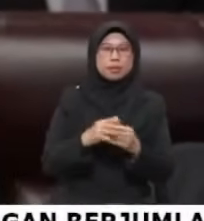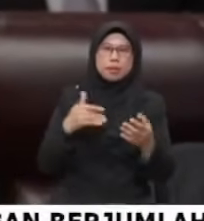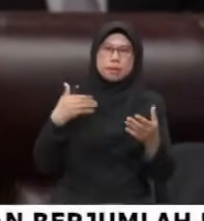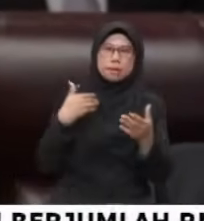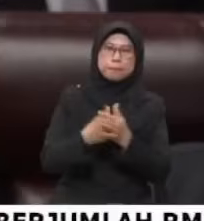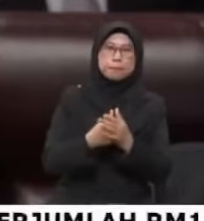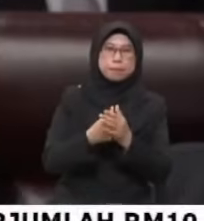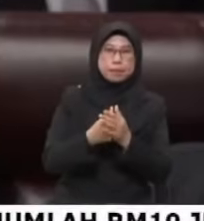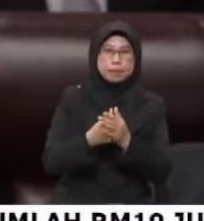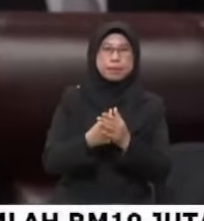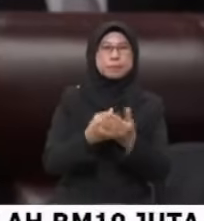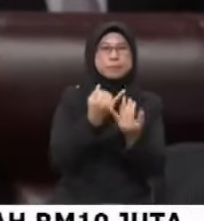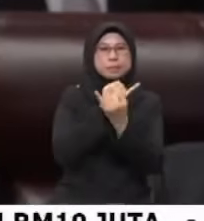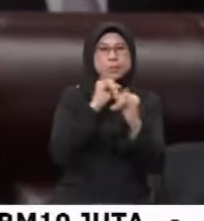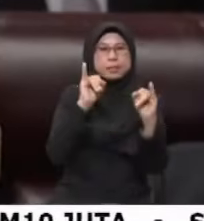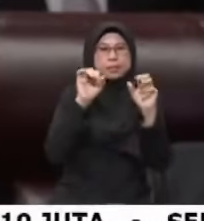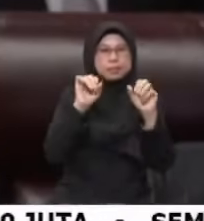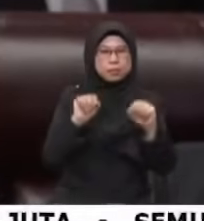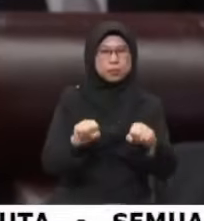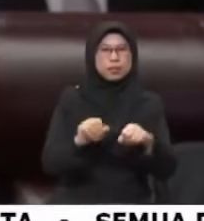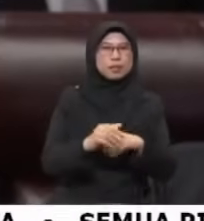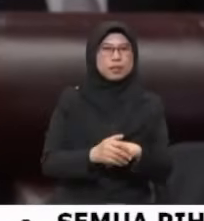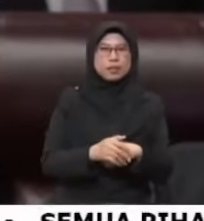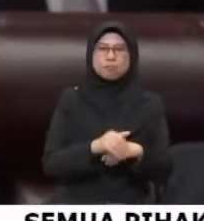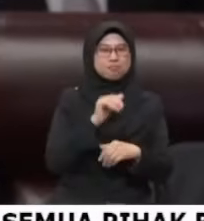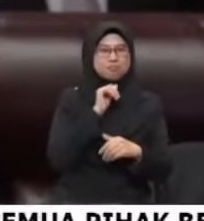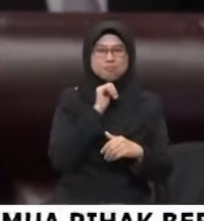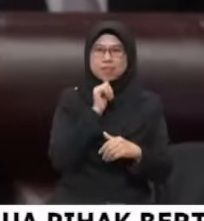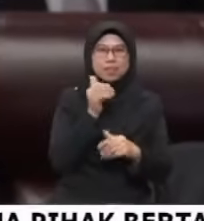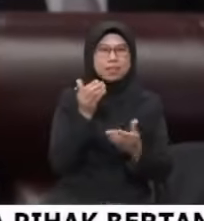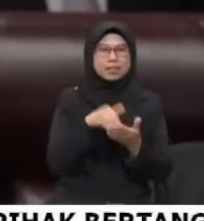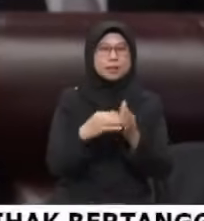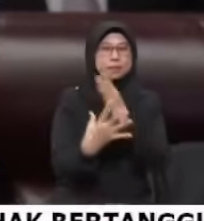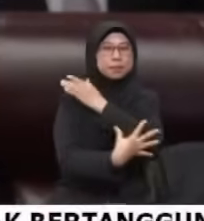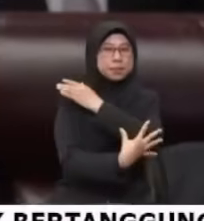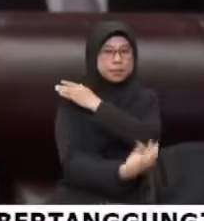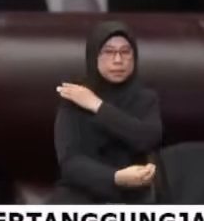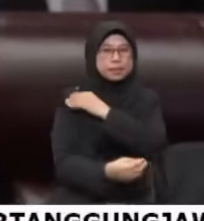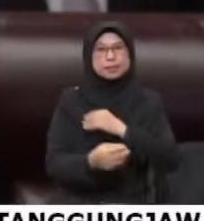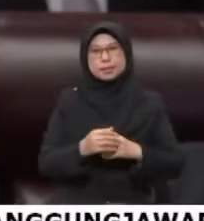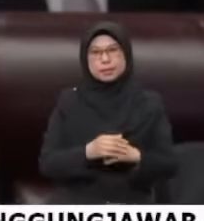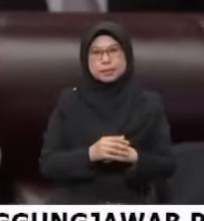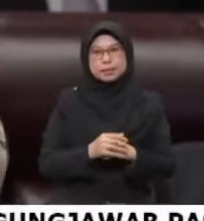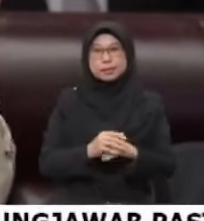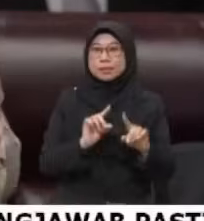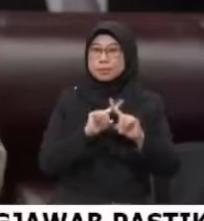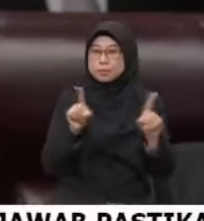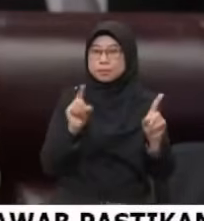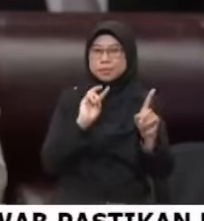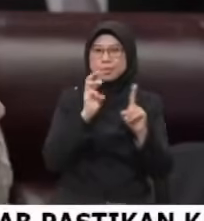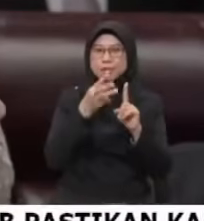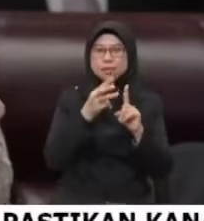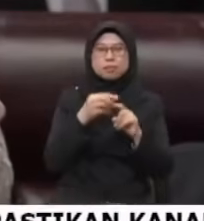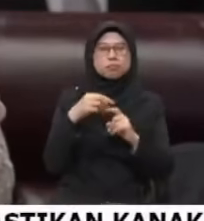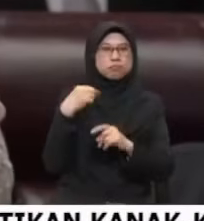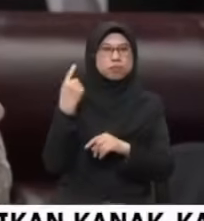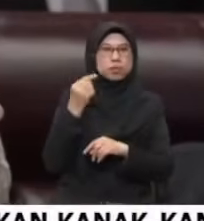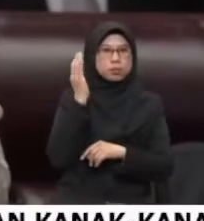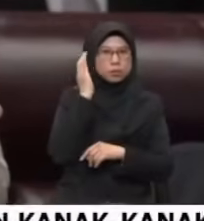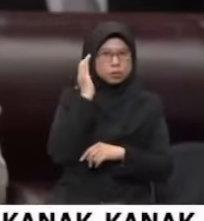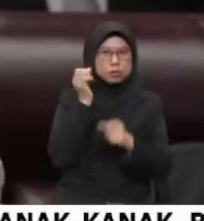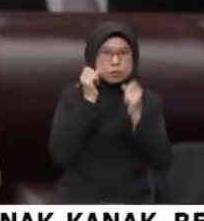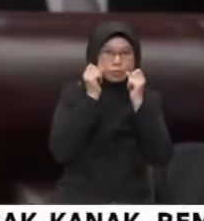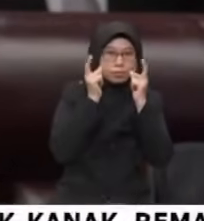daripada kepungpung kemiskinan dan boleh Berdikari Tapi walau bagaimanapun JKM memang sentiasa cakna dan